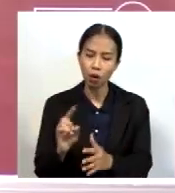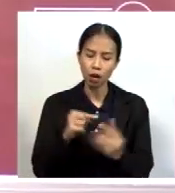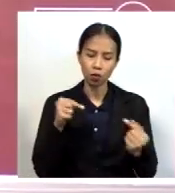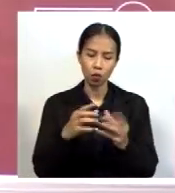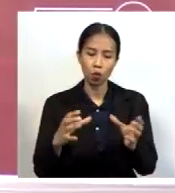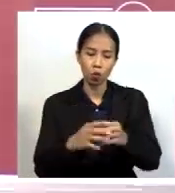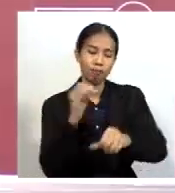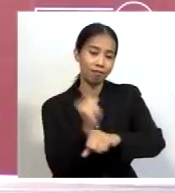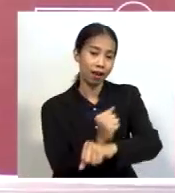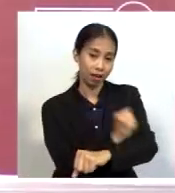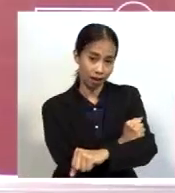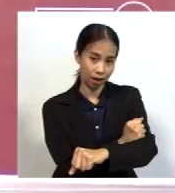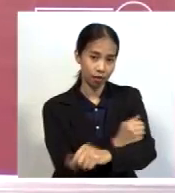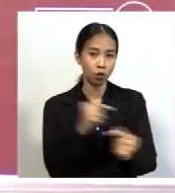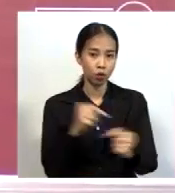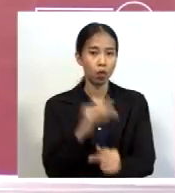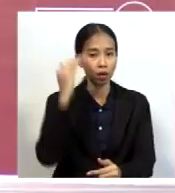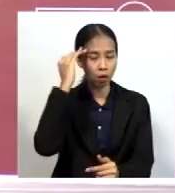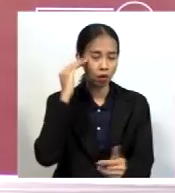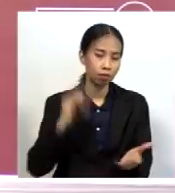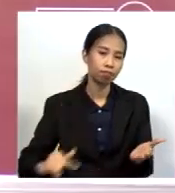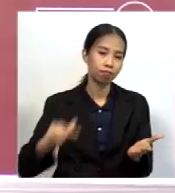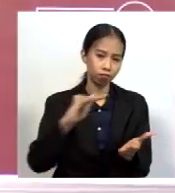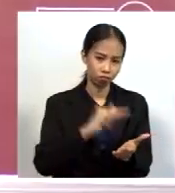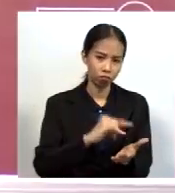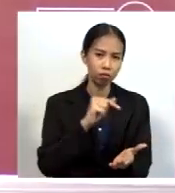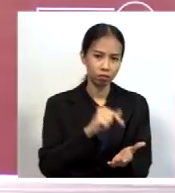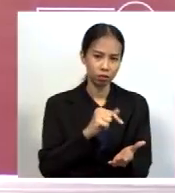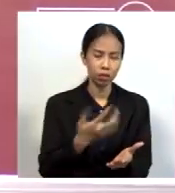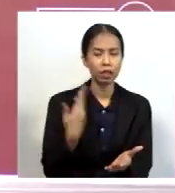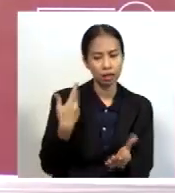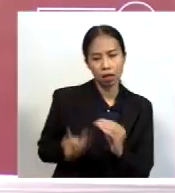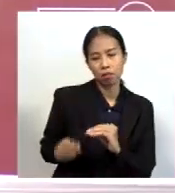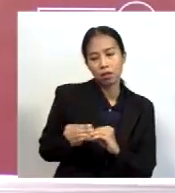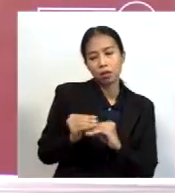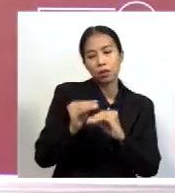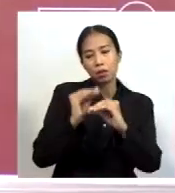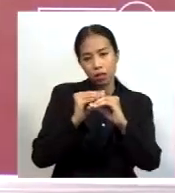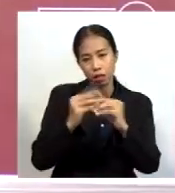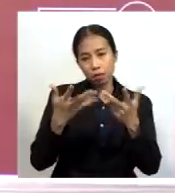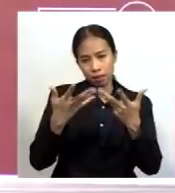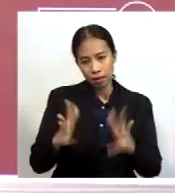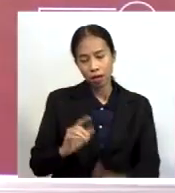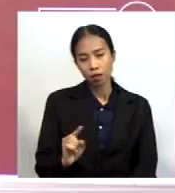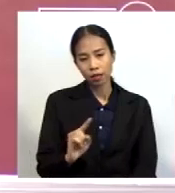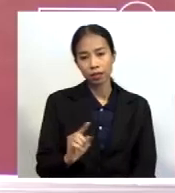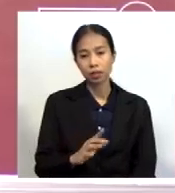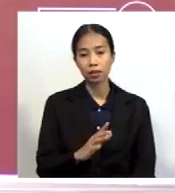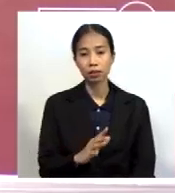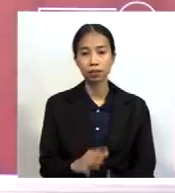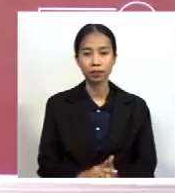านที่เดินทางมาจากประเทศเกาหลีใต้นั้นคงจะมีมากขึ้นเรื่อยๆนะครับแล้วก็ผมคิดว่าในการแ